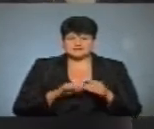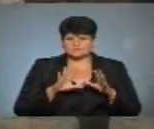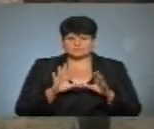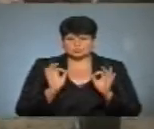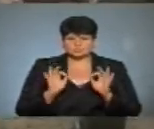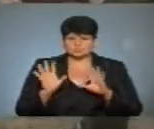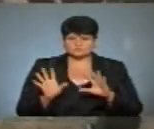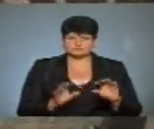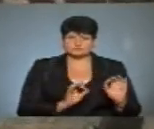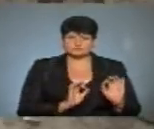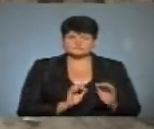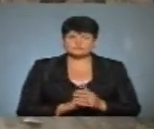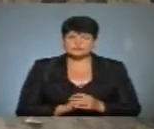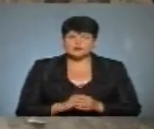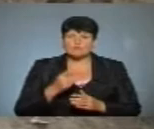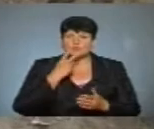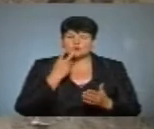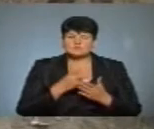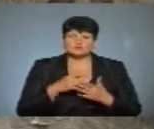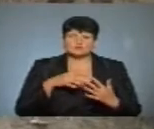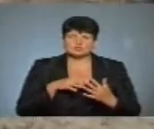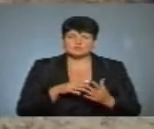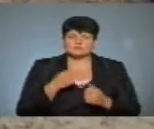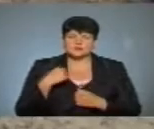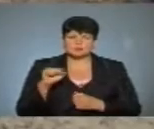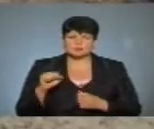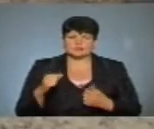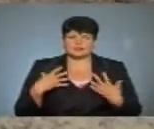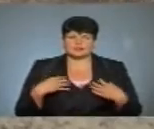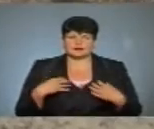добре. У показовому бою перемогла команда левів.